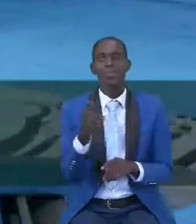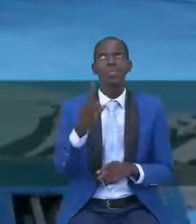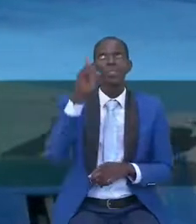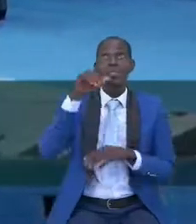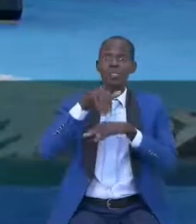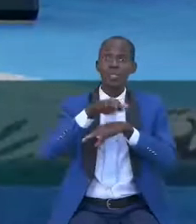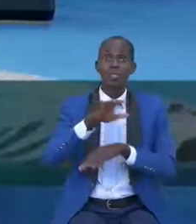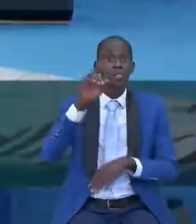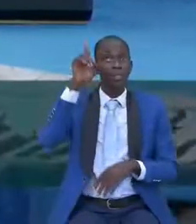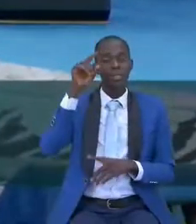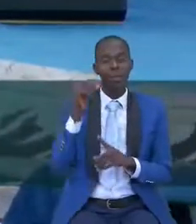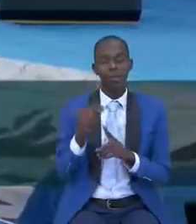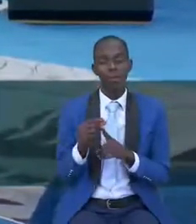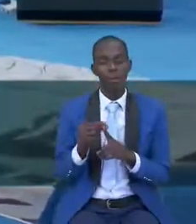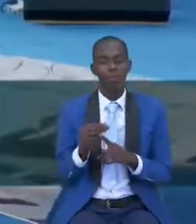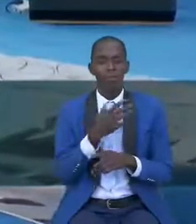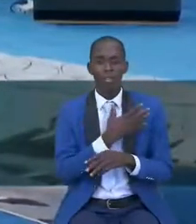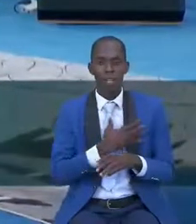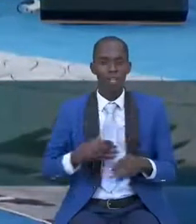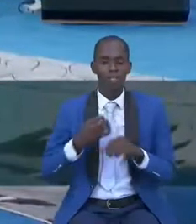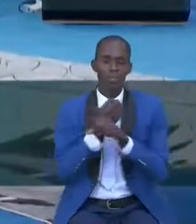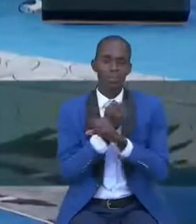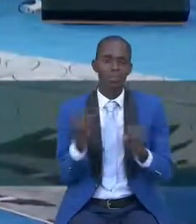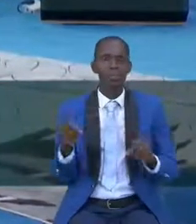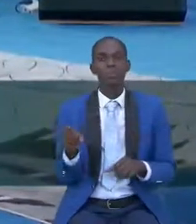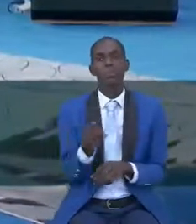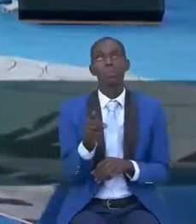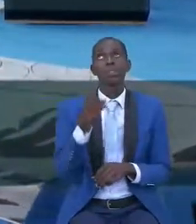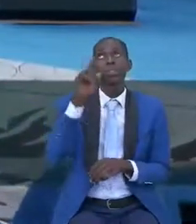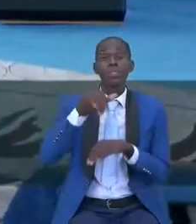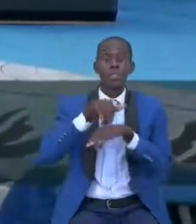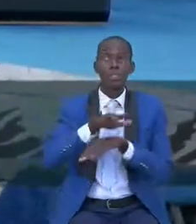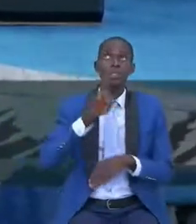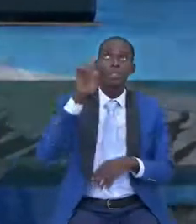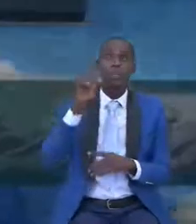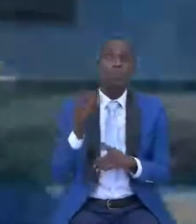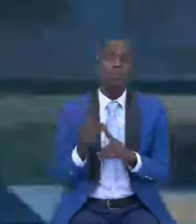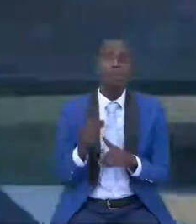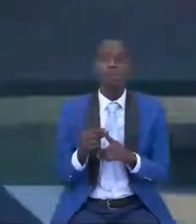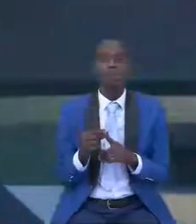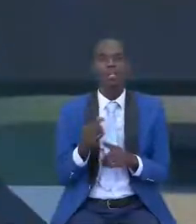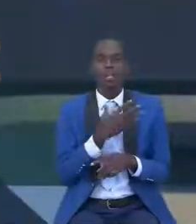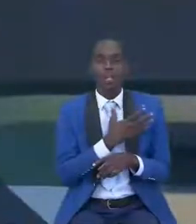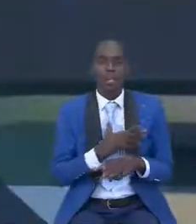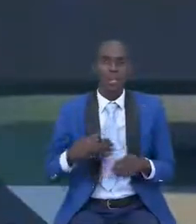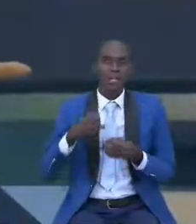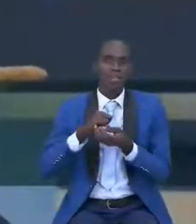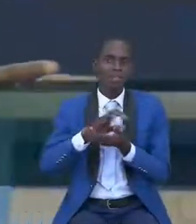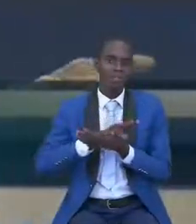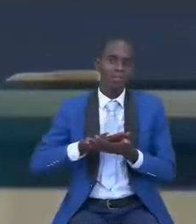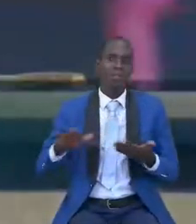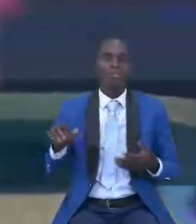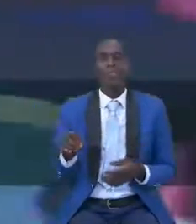parole et les délivra. Il envoya sa parole et les sauva. Il envoya